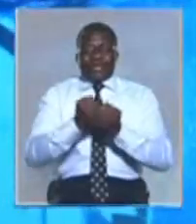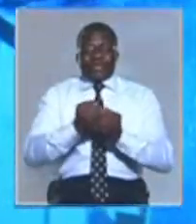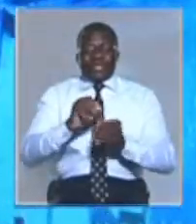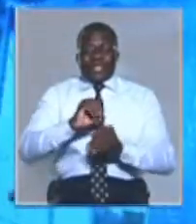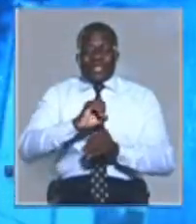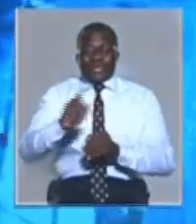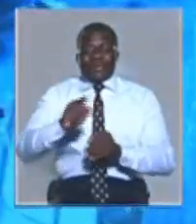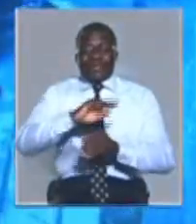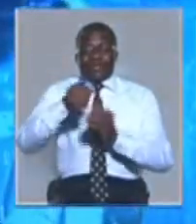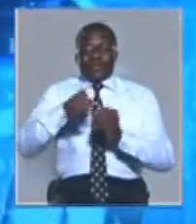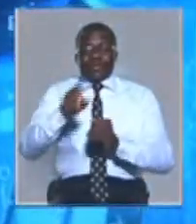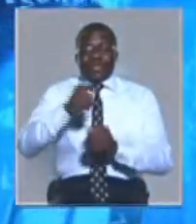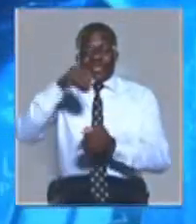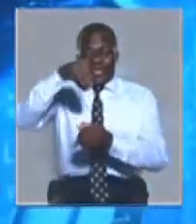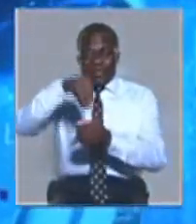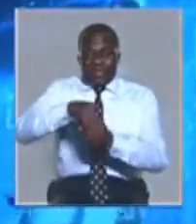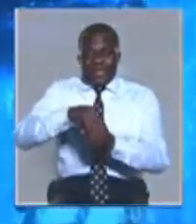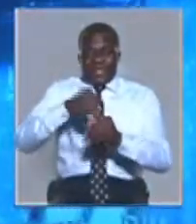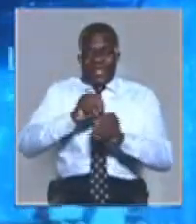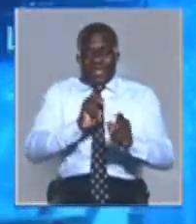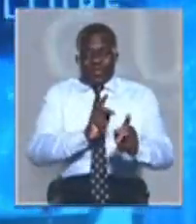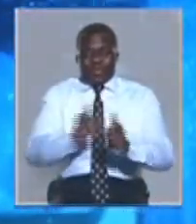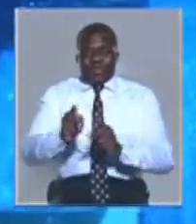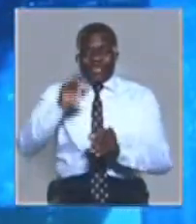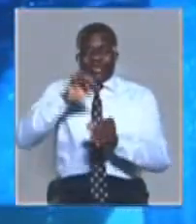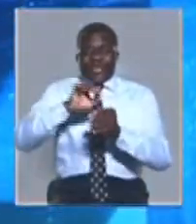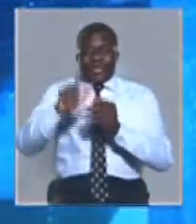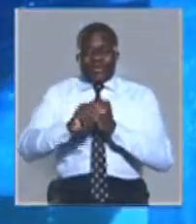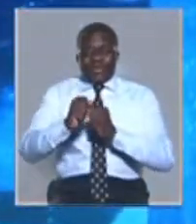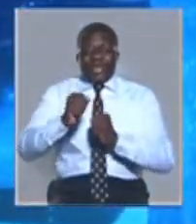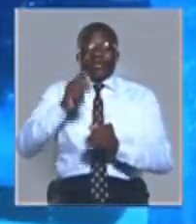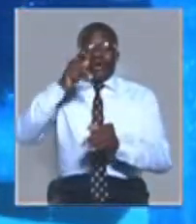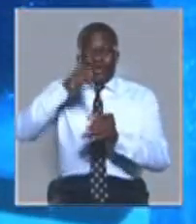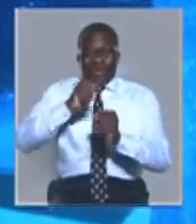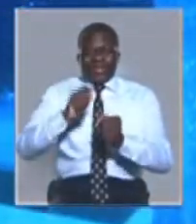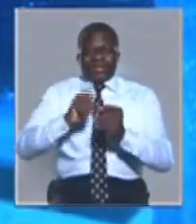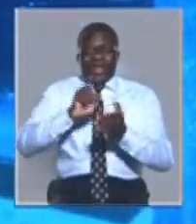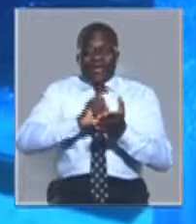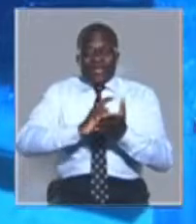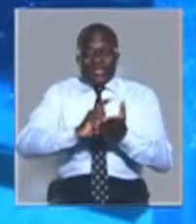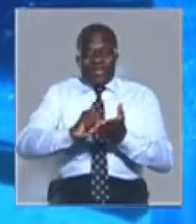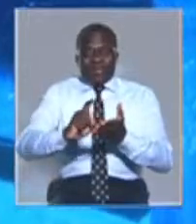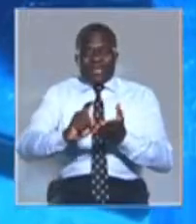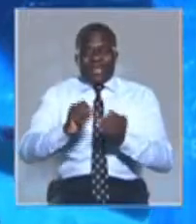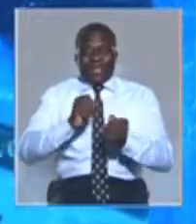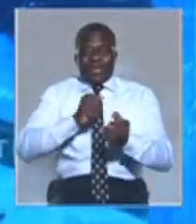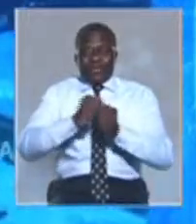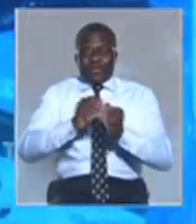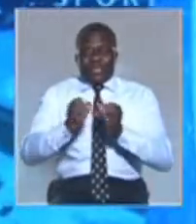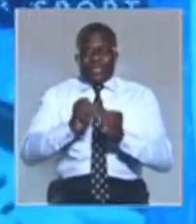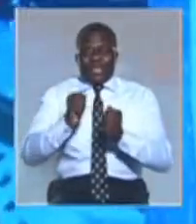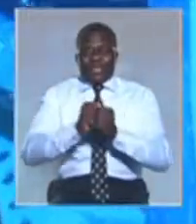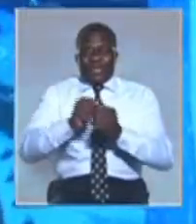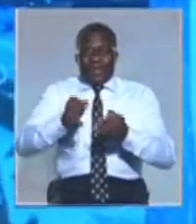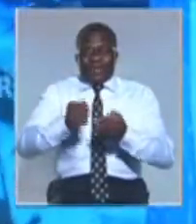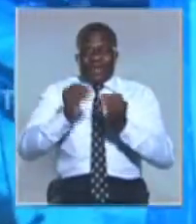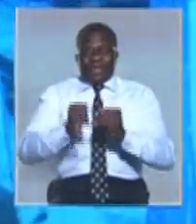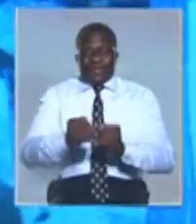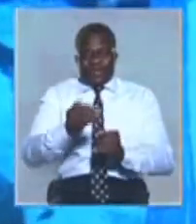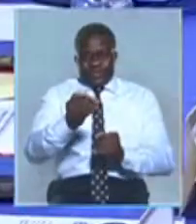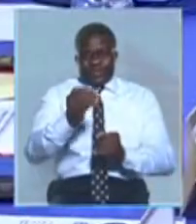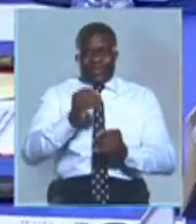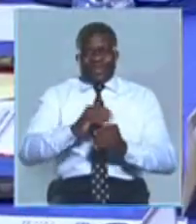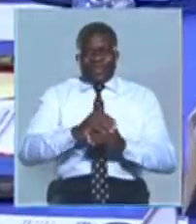civile, tous ceux qui sont impliqués dans ce processus électoral ont pris part à ce séminaire. Plus de détails avec Michel Egbe et Dorcas